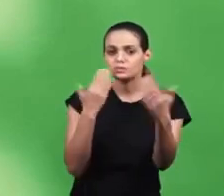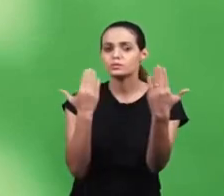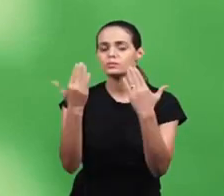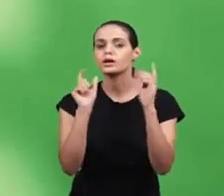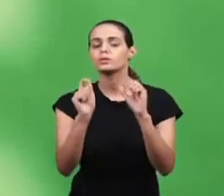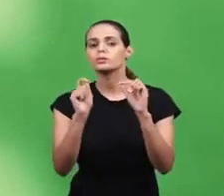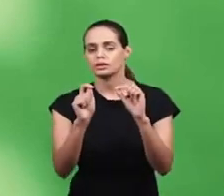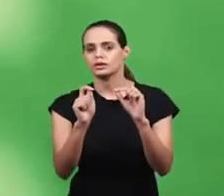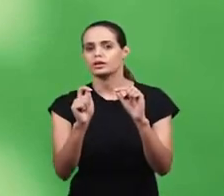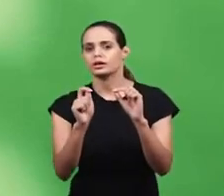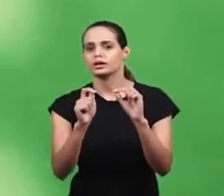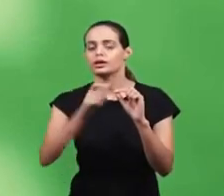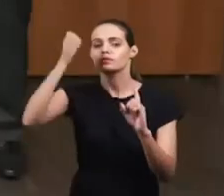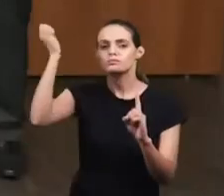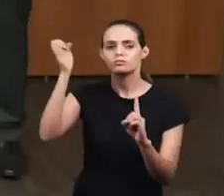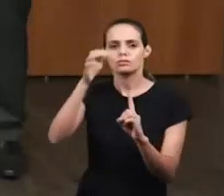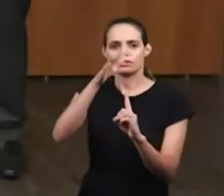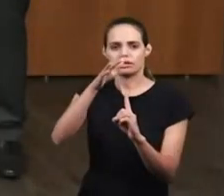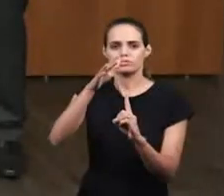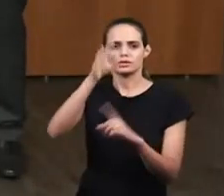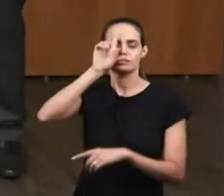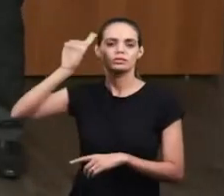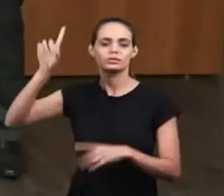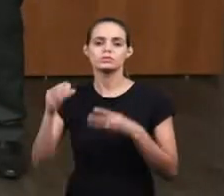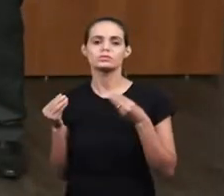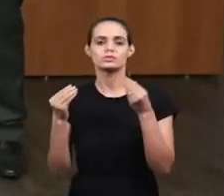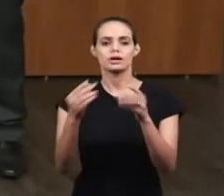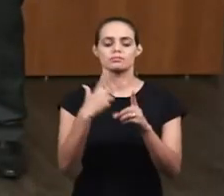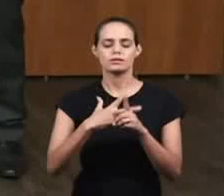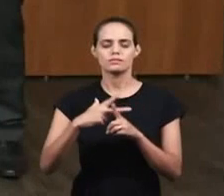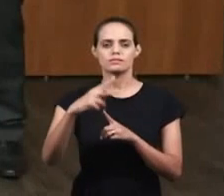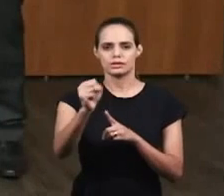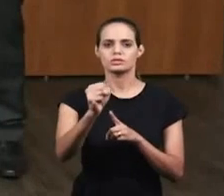großen Kämpfe und Prüfungen besiegt.